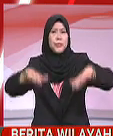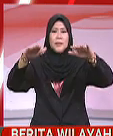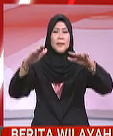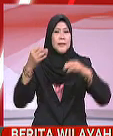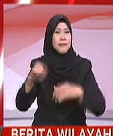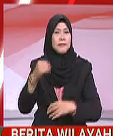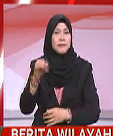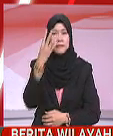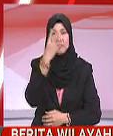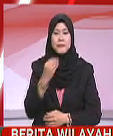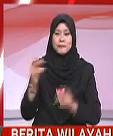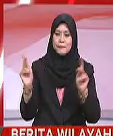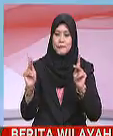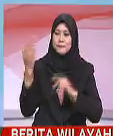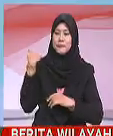lepas.